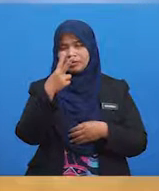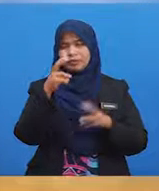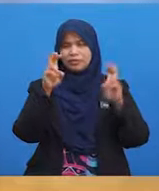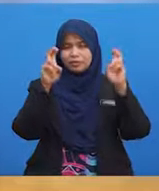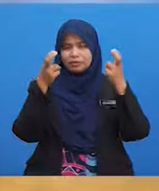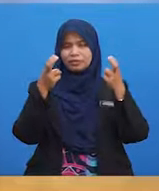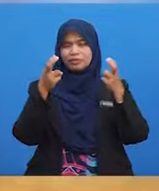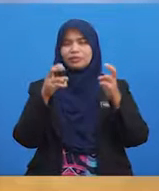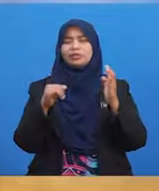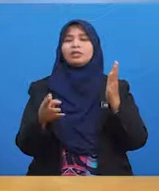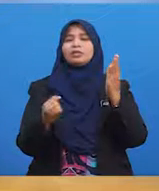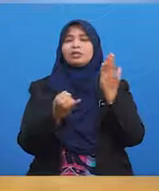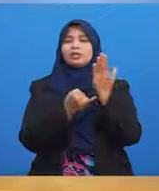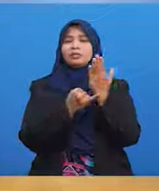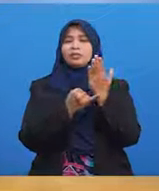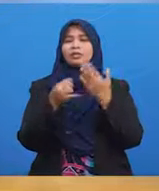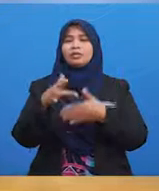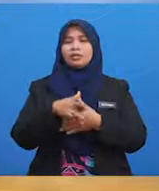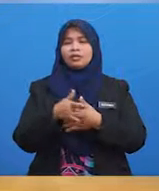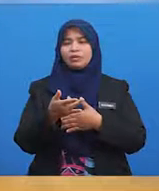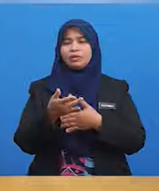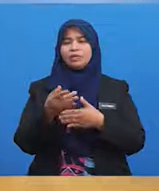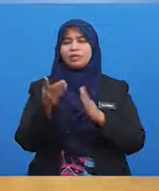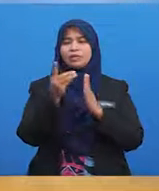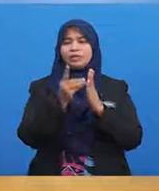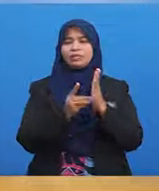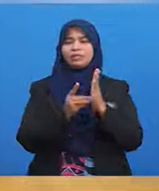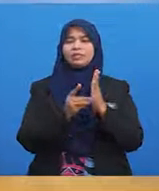tajuk imbuhan awalan di